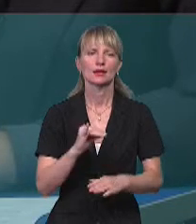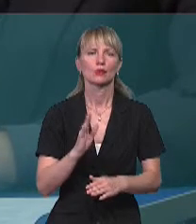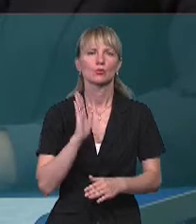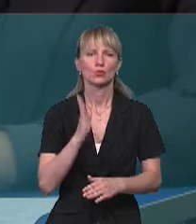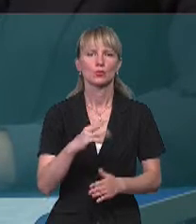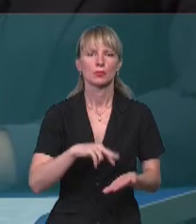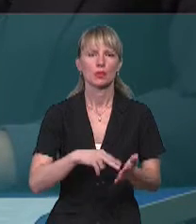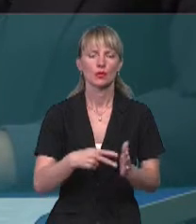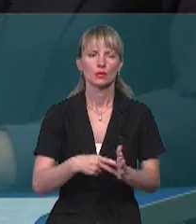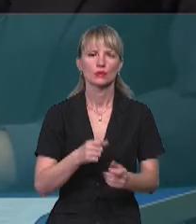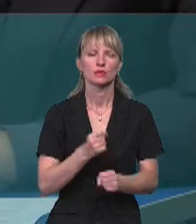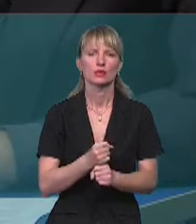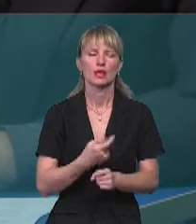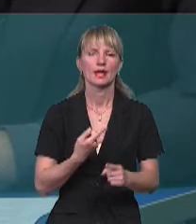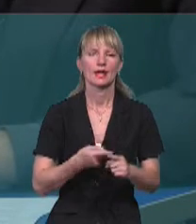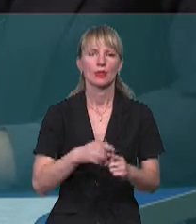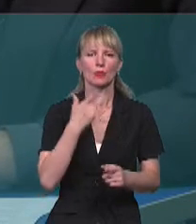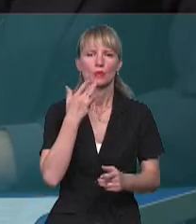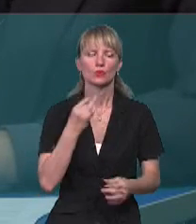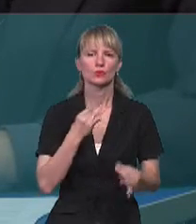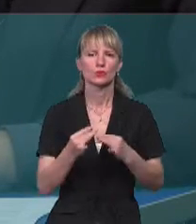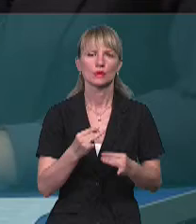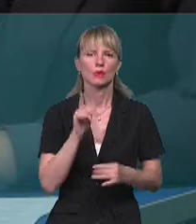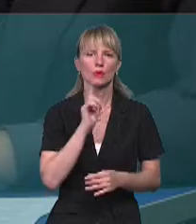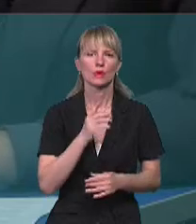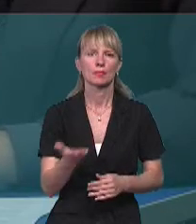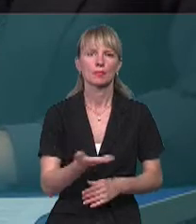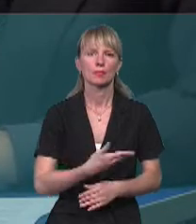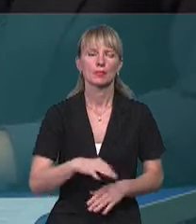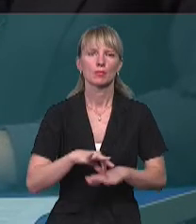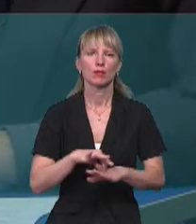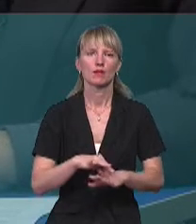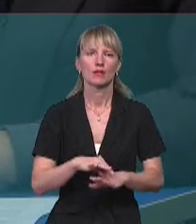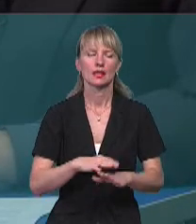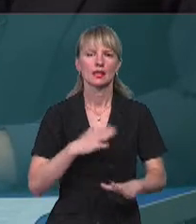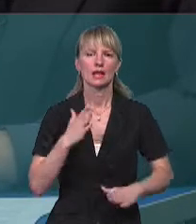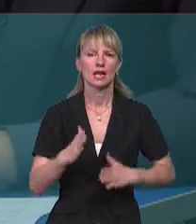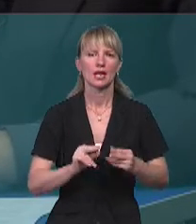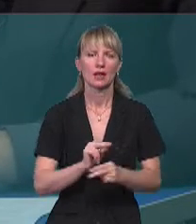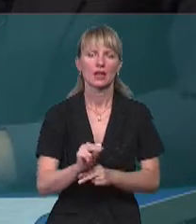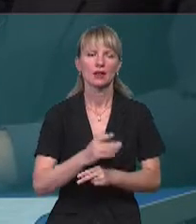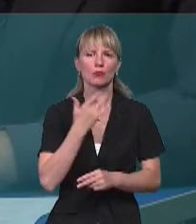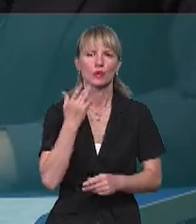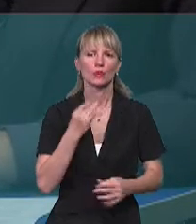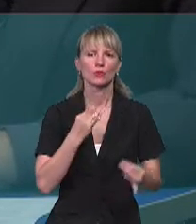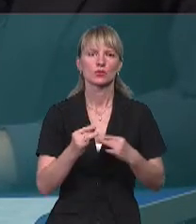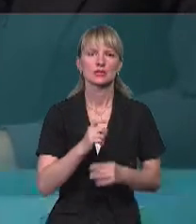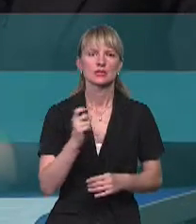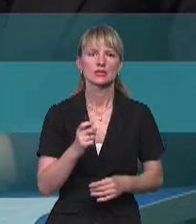проводити публічні консультації? Ну, дивіться, поки що ми провели тренінг з публічних консультацій